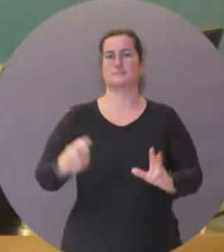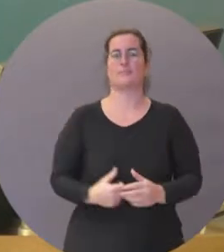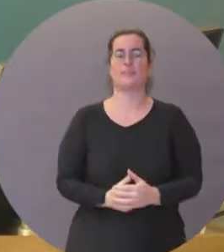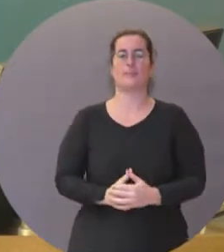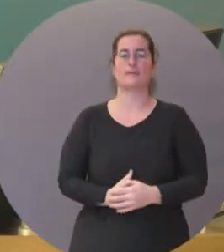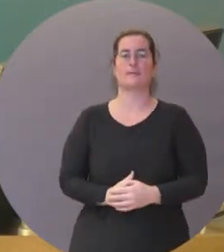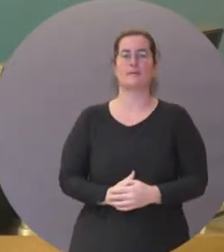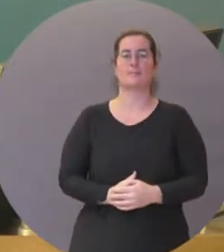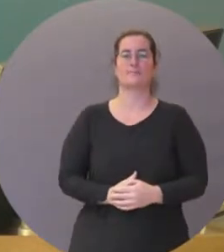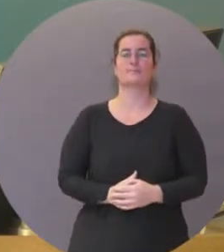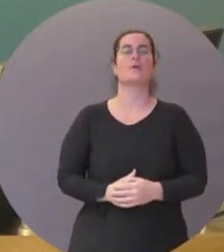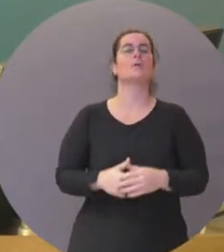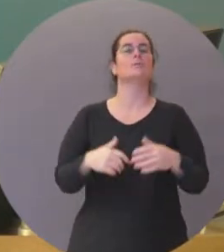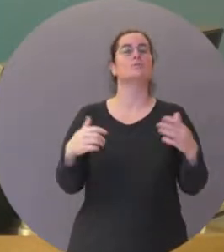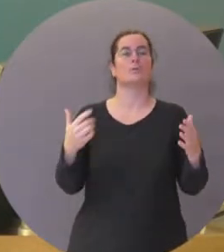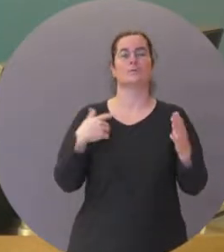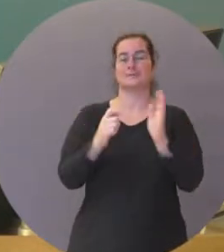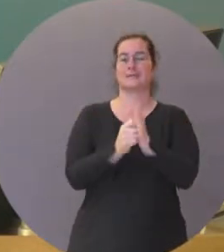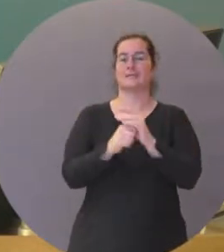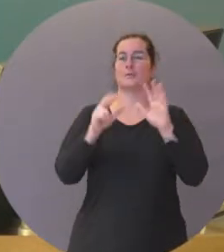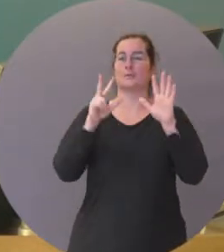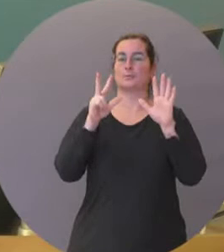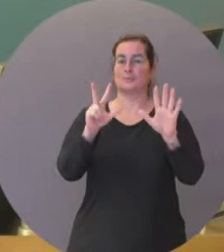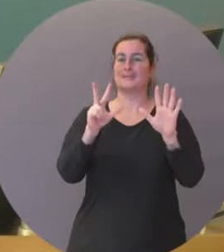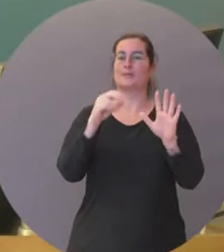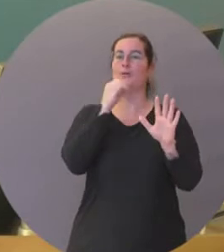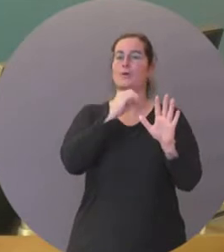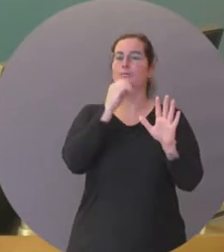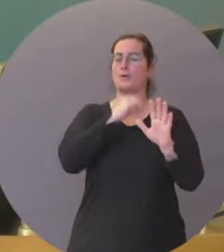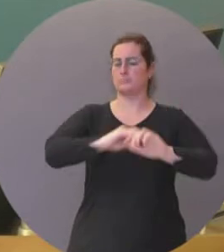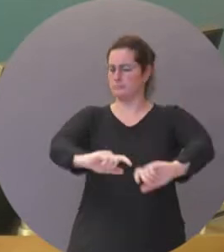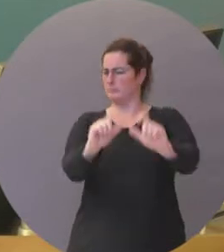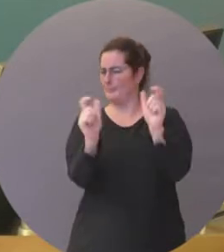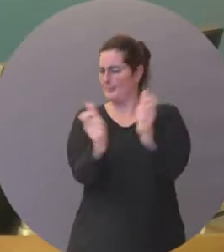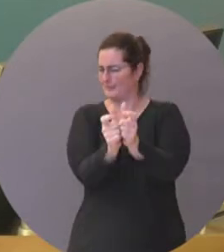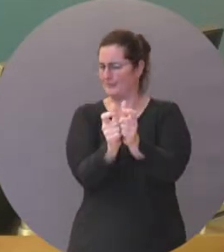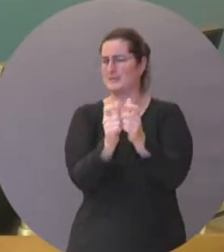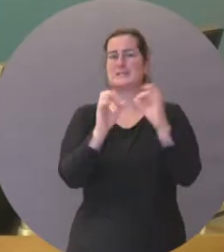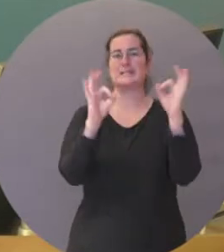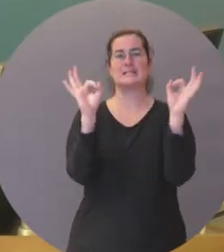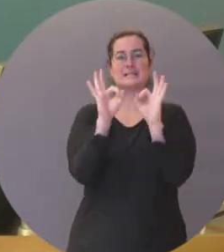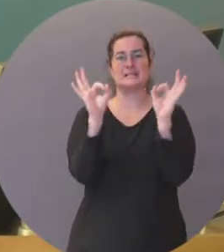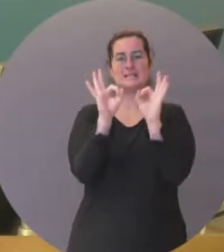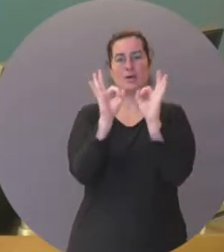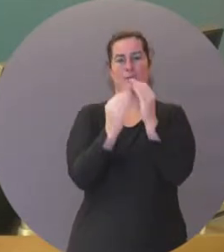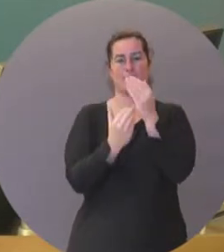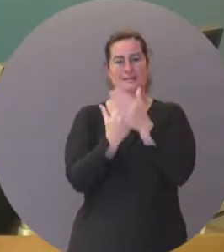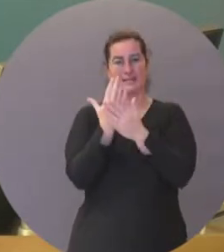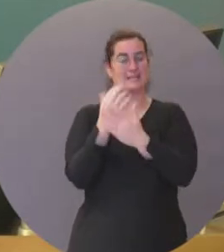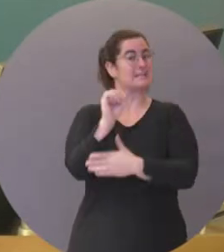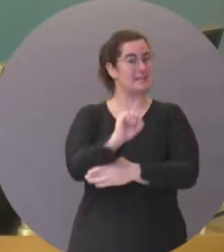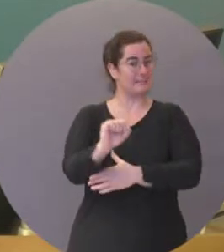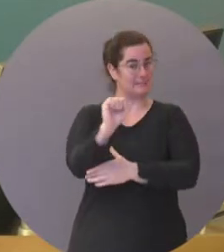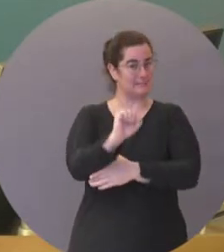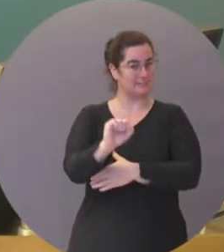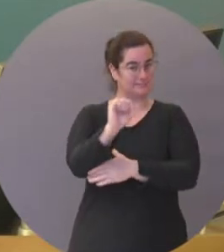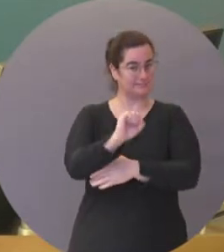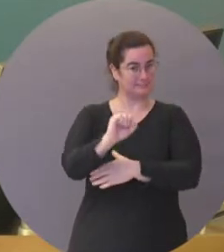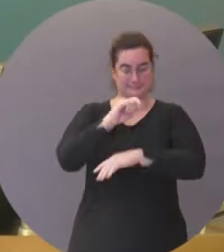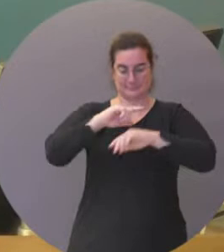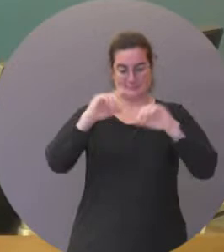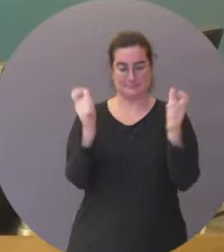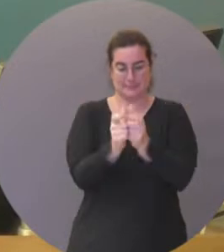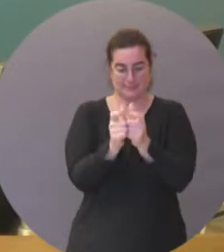elle a été décelée donc le 8 octobre des 10 heures du matin c'était un samedi et décelé par